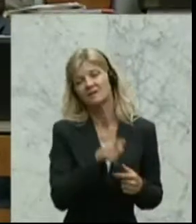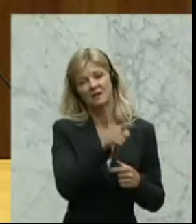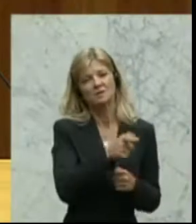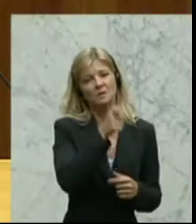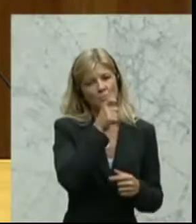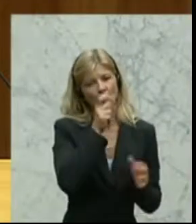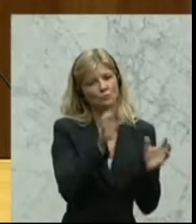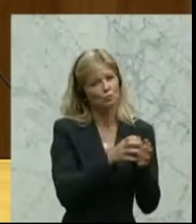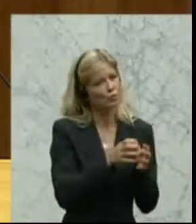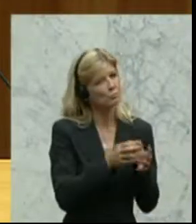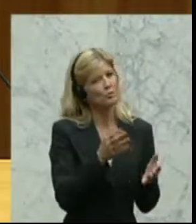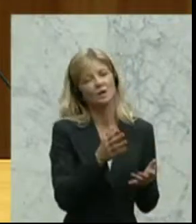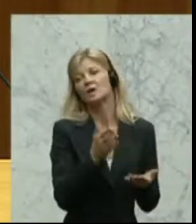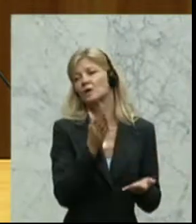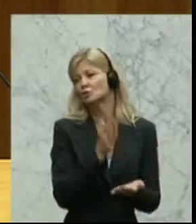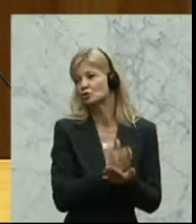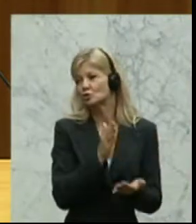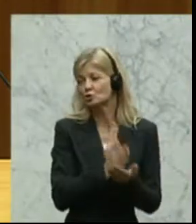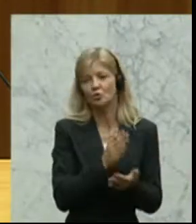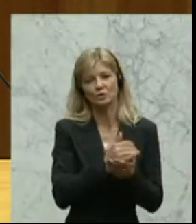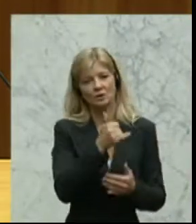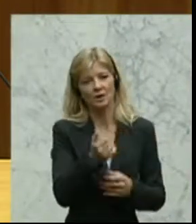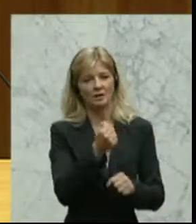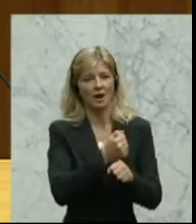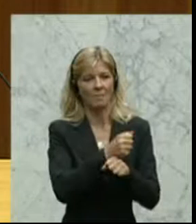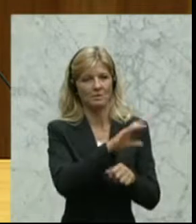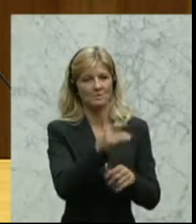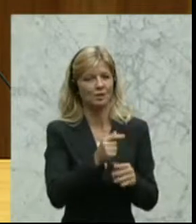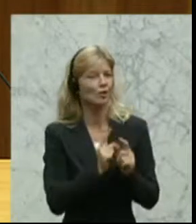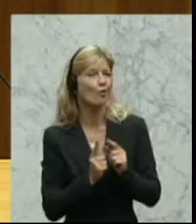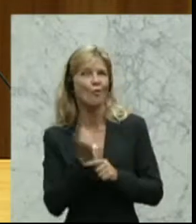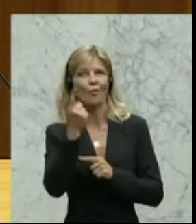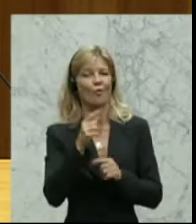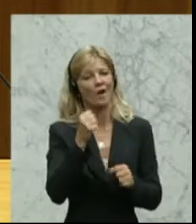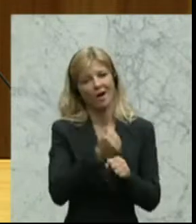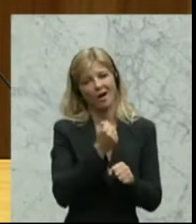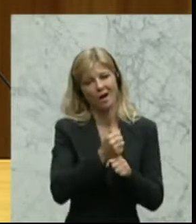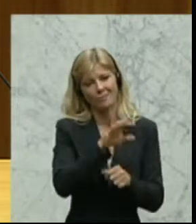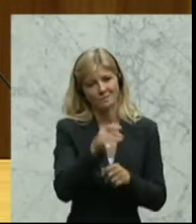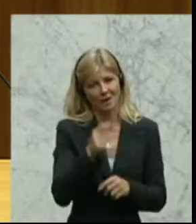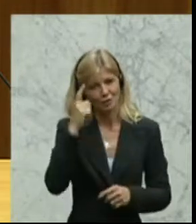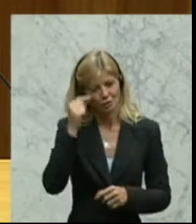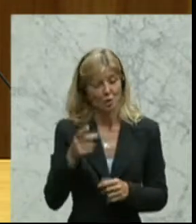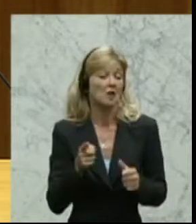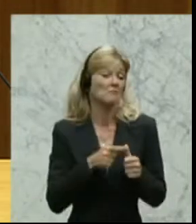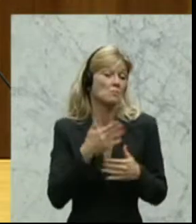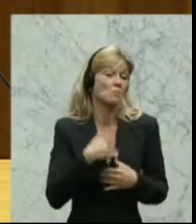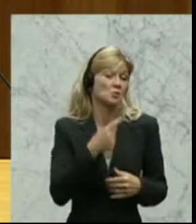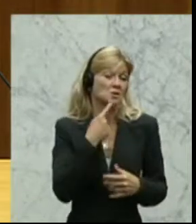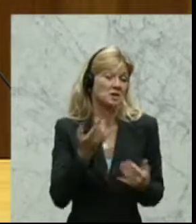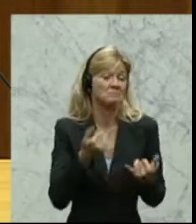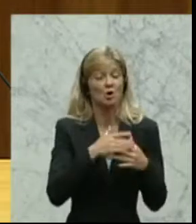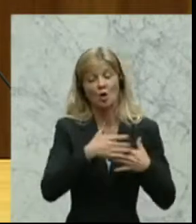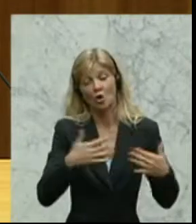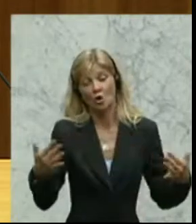einer sehr hohen Arbeitsplatzsteuer, einer, wenn Sie so wollen, Vermögensteuer auf Grund und Boden belastet ist, denn